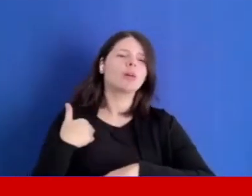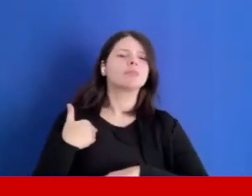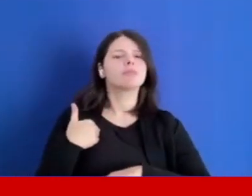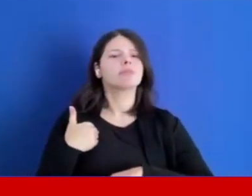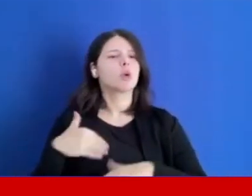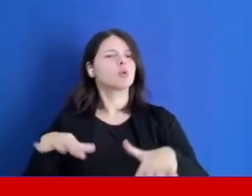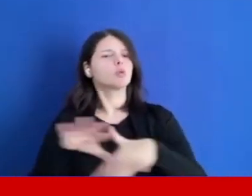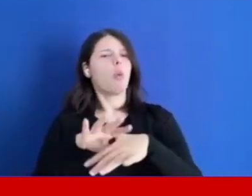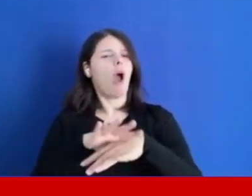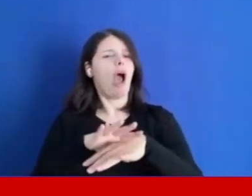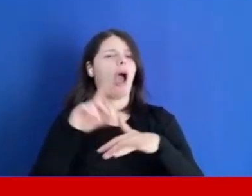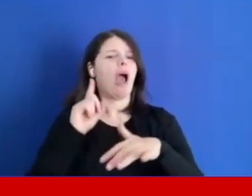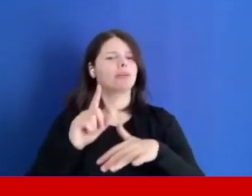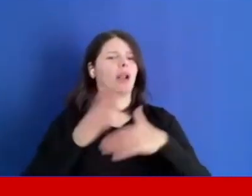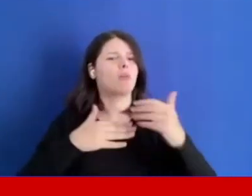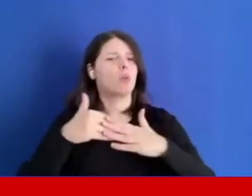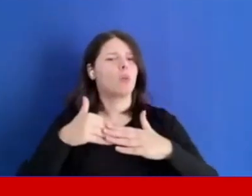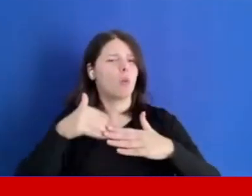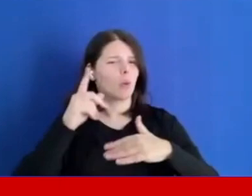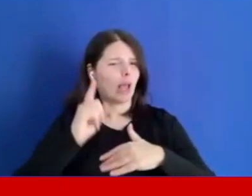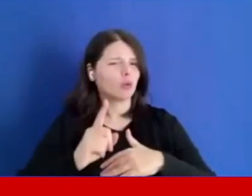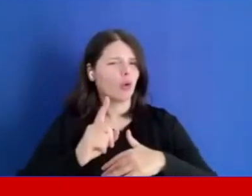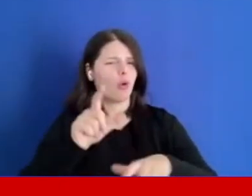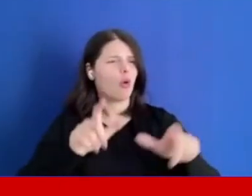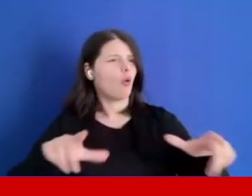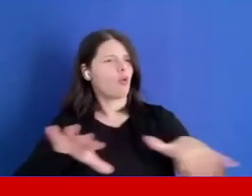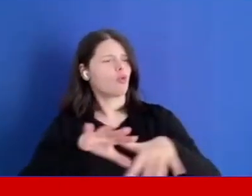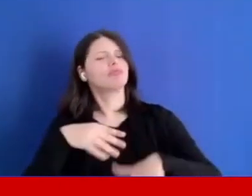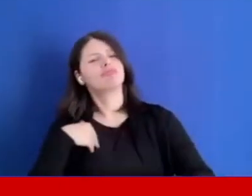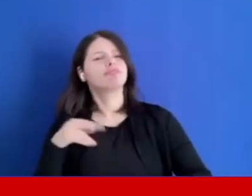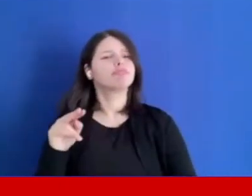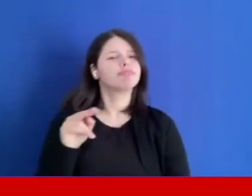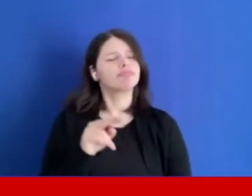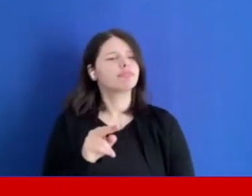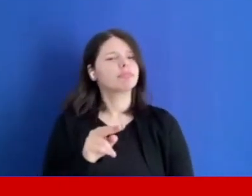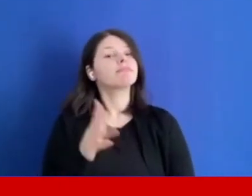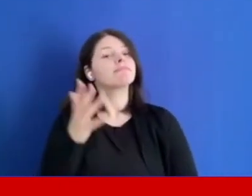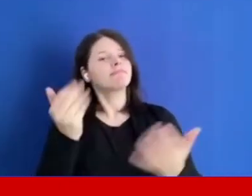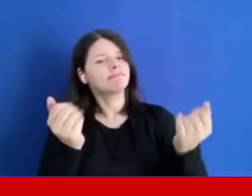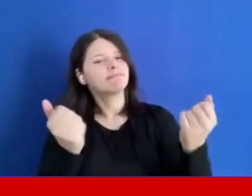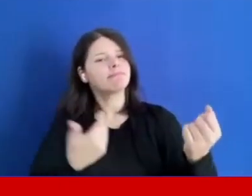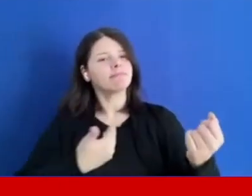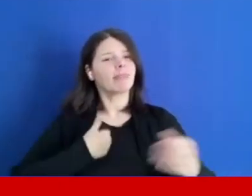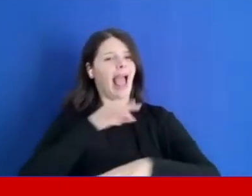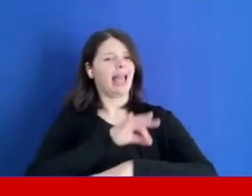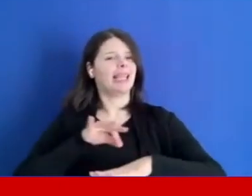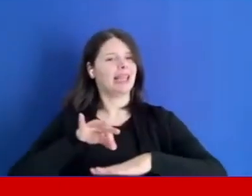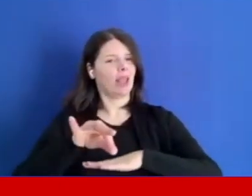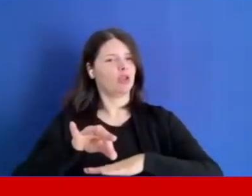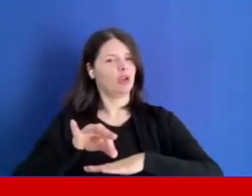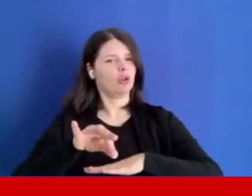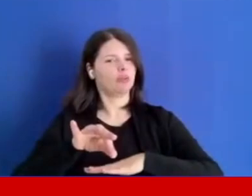squadra di muratori, quindi la prima volta. Allora la prima cosa che ho detto: salve, sono architetto. E già questa è